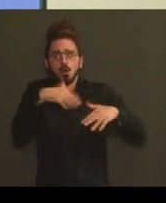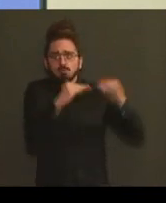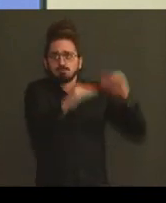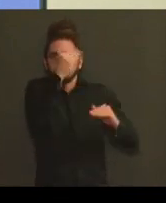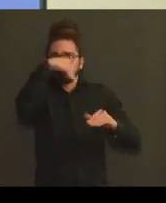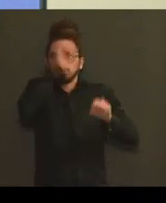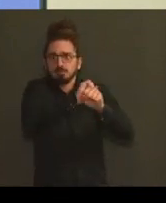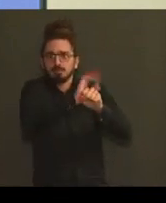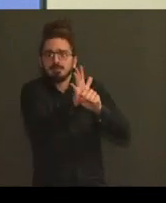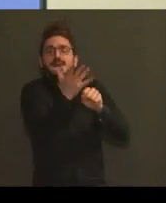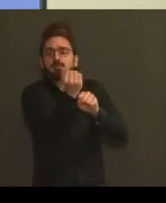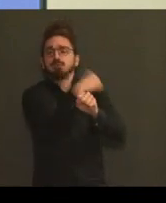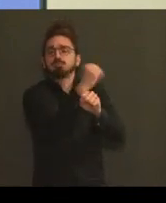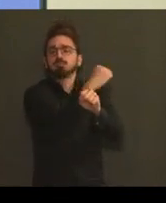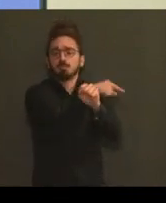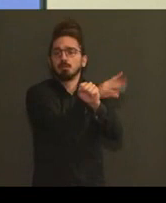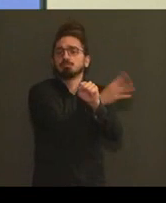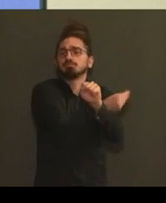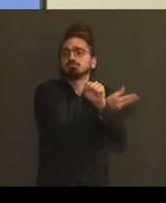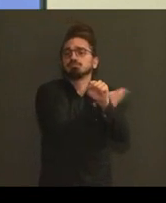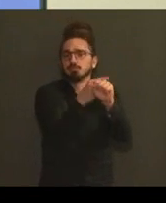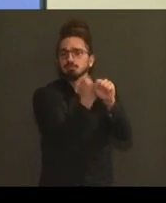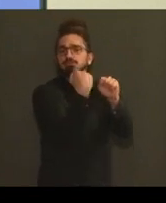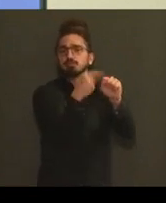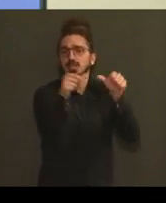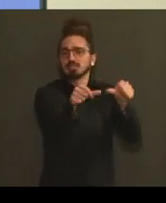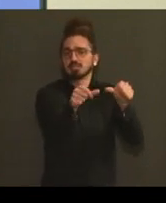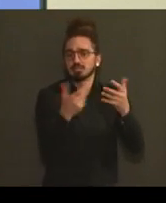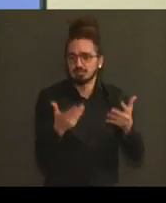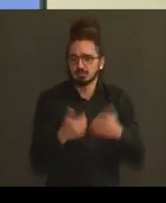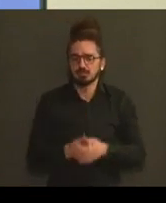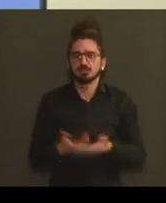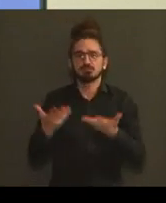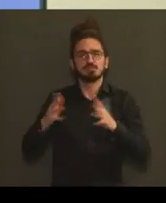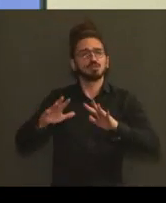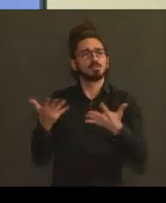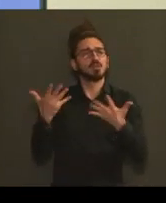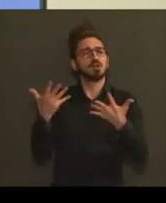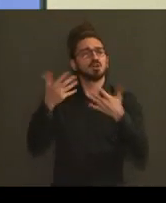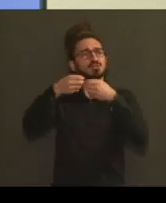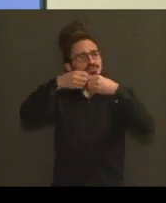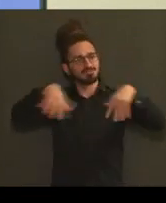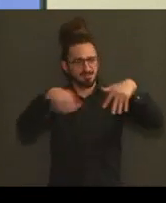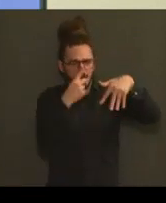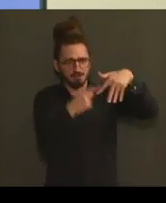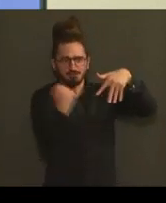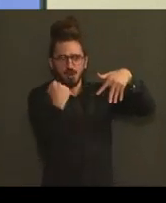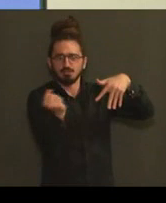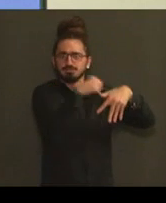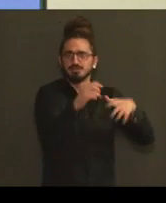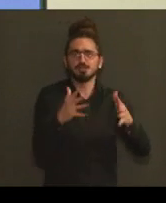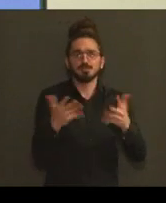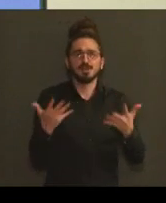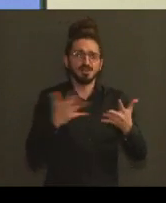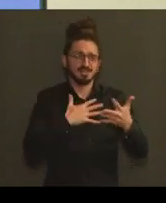c'est d'avoir une meilleure facilité pour contaminer, se propager et se multiplier. On voit dans beaucoup de pays,